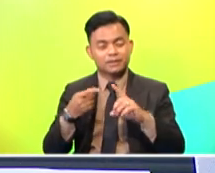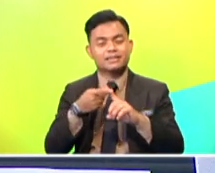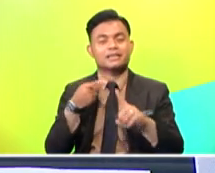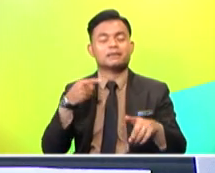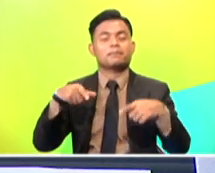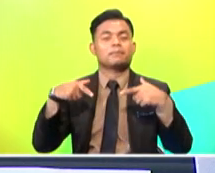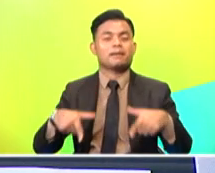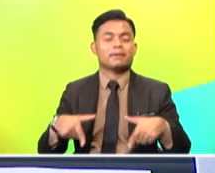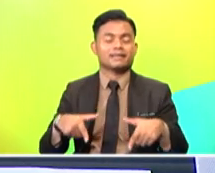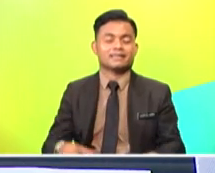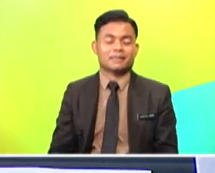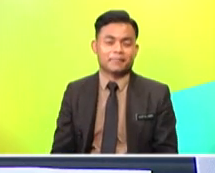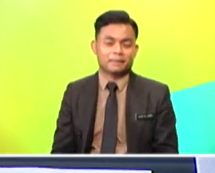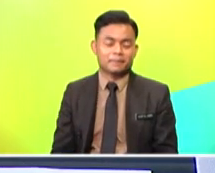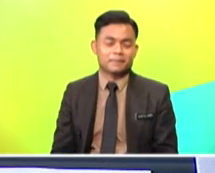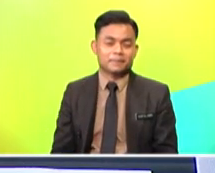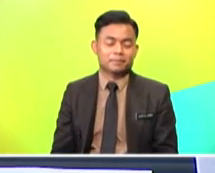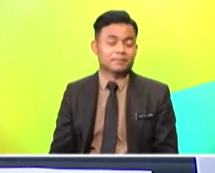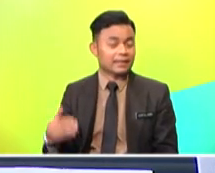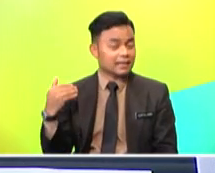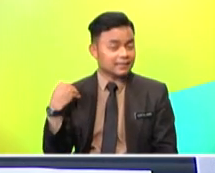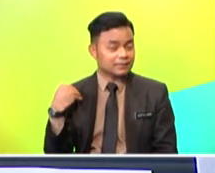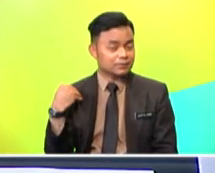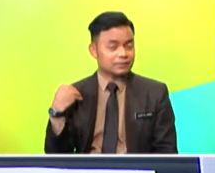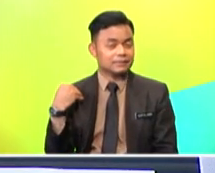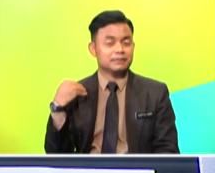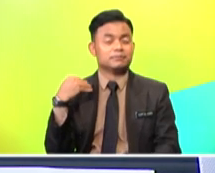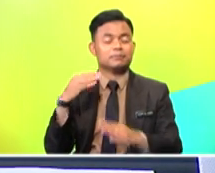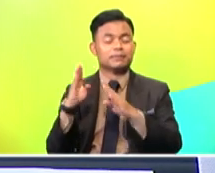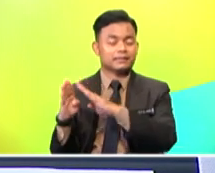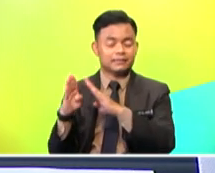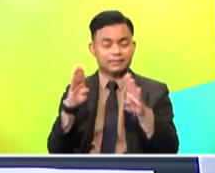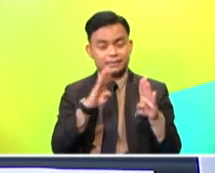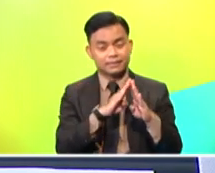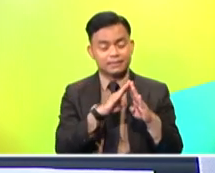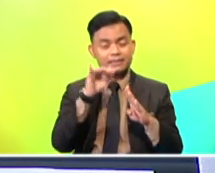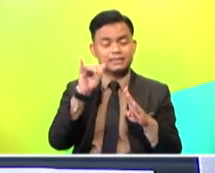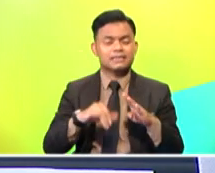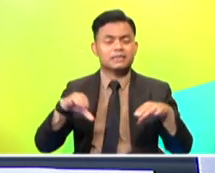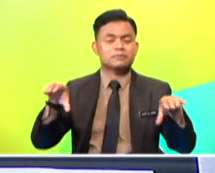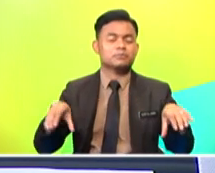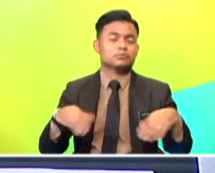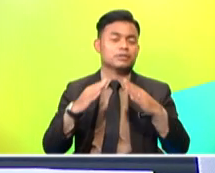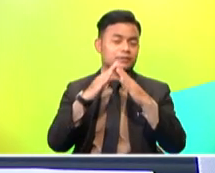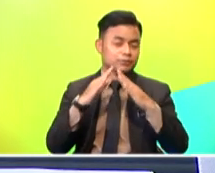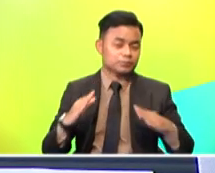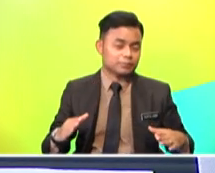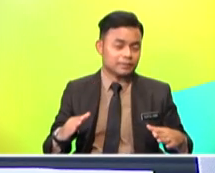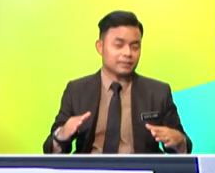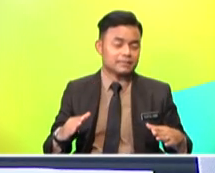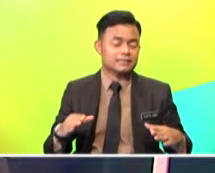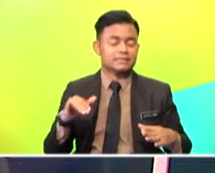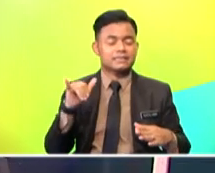kampung. Tapi ada juga di bandar yang buat rumah macam inilah. Okey. Cuba Irfan cari dan bantu Cikgu